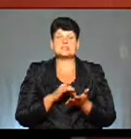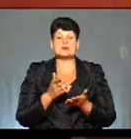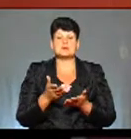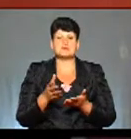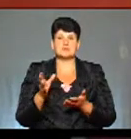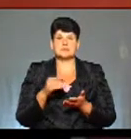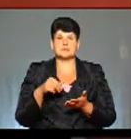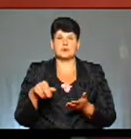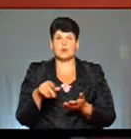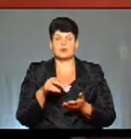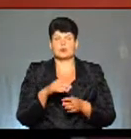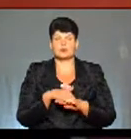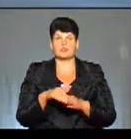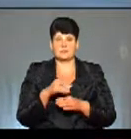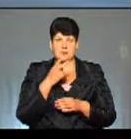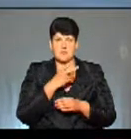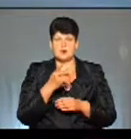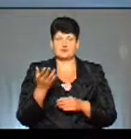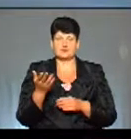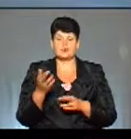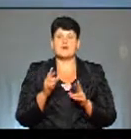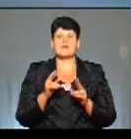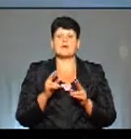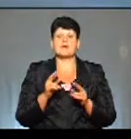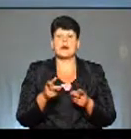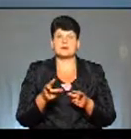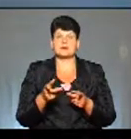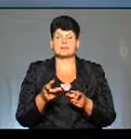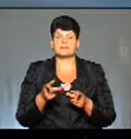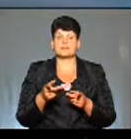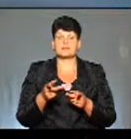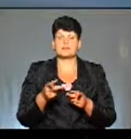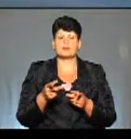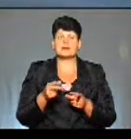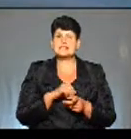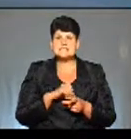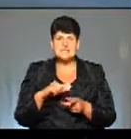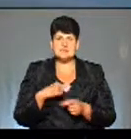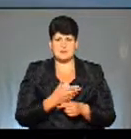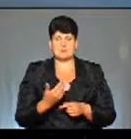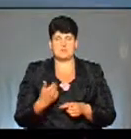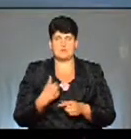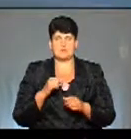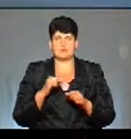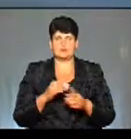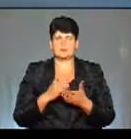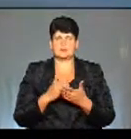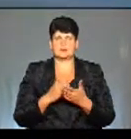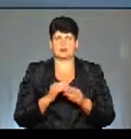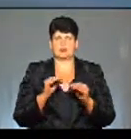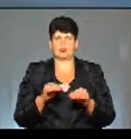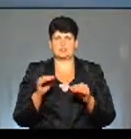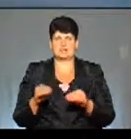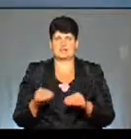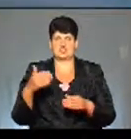всі ми ходимо по вулицях і ми бачимо, як пересуваючись, самі ми можемо наткнутися на оці поставлені щитки,